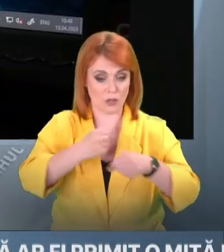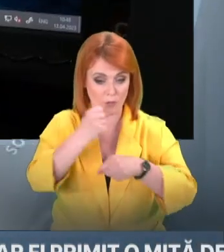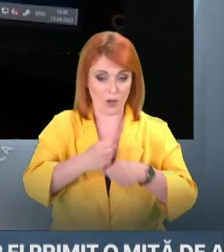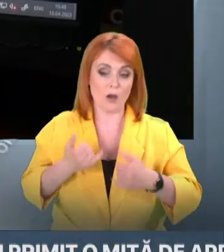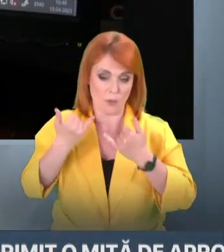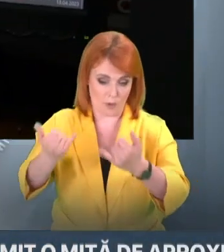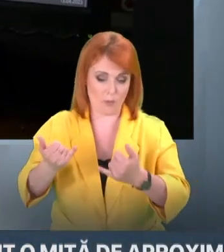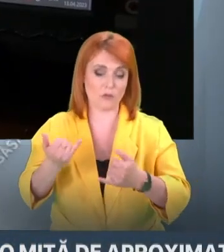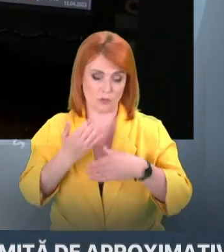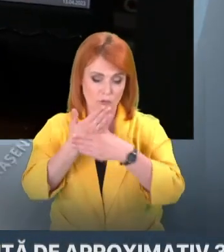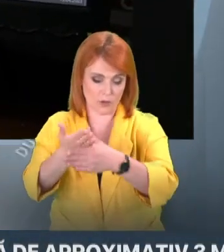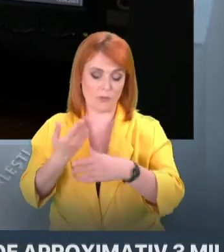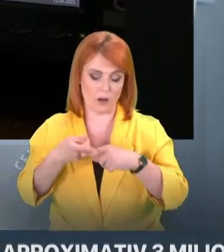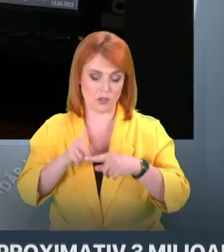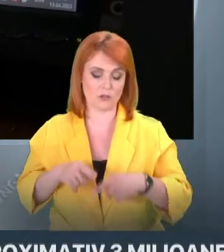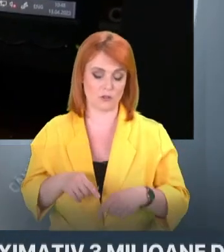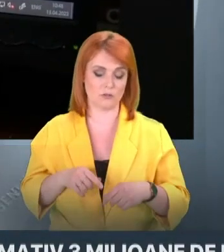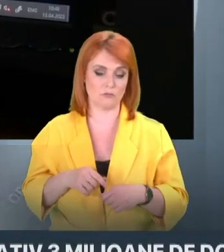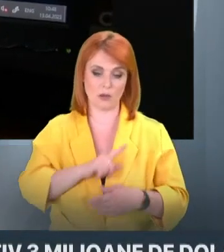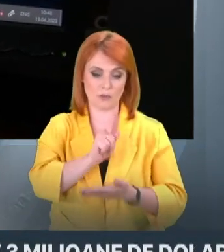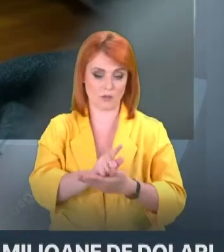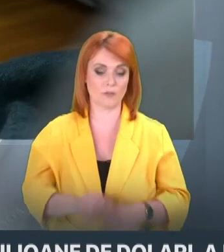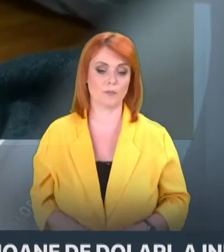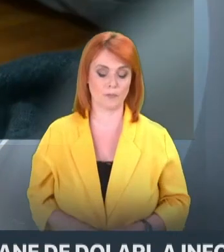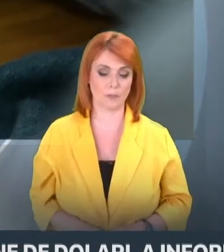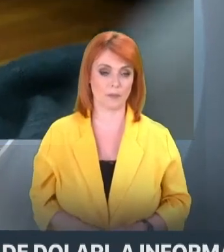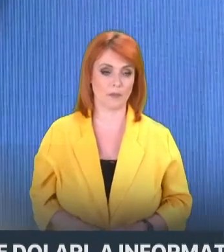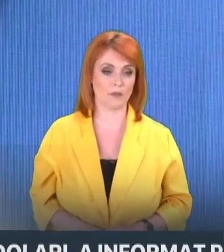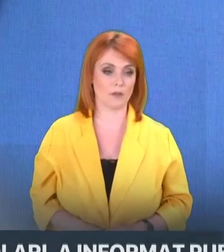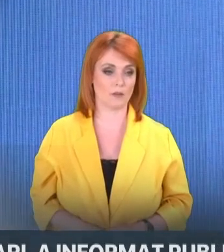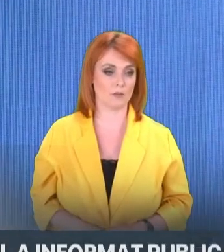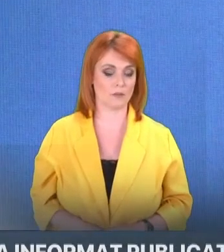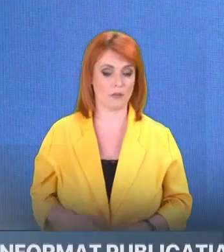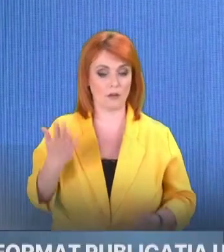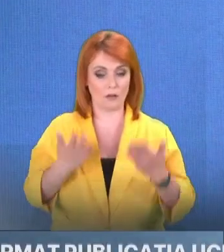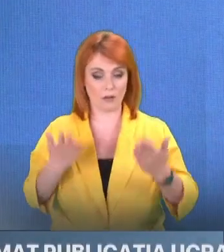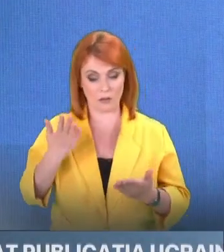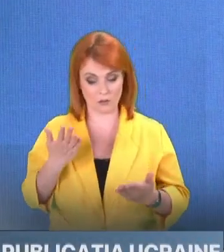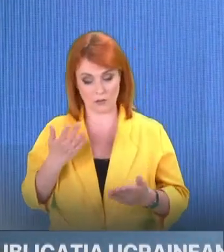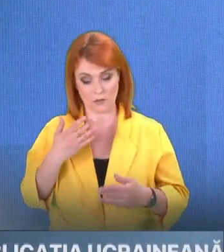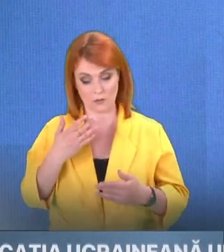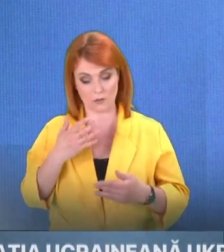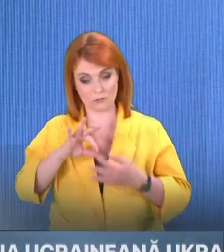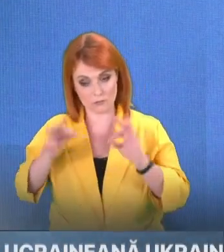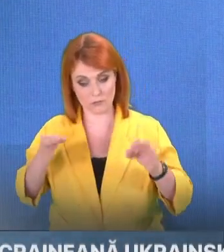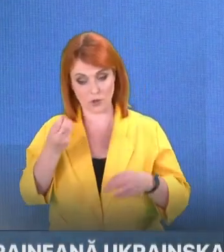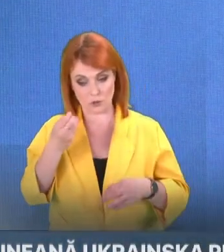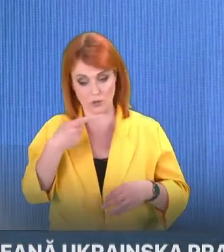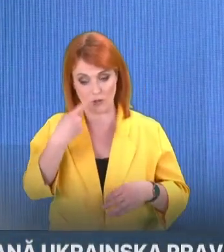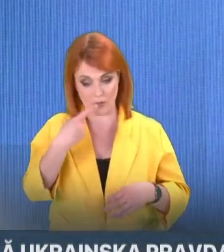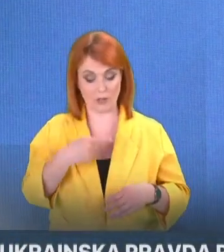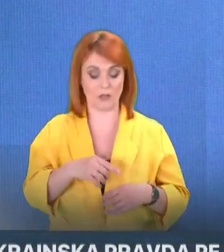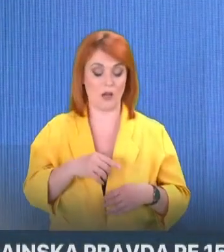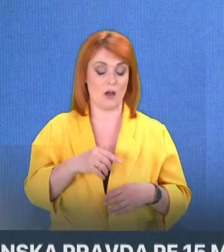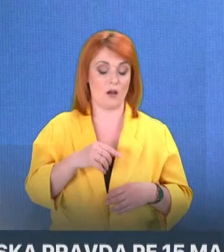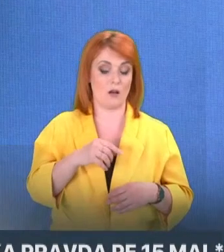este oferit suport până la etapa de angajare pe piața muncii locale. Dacă e să ne uităm după date, Republica Moldova a evoluat în acest